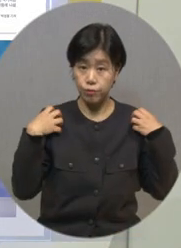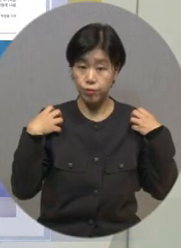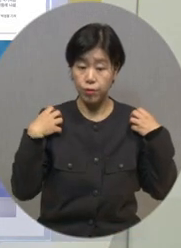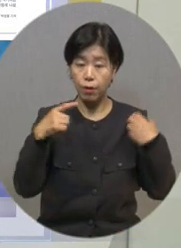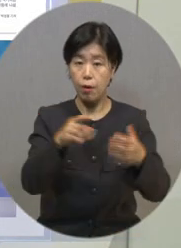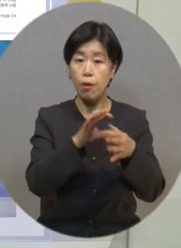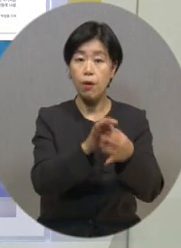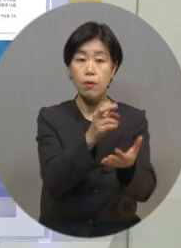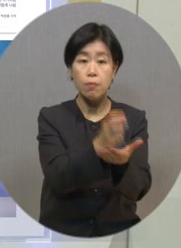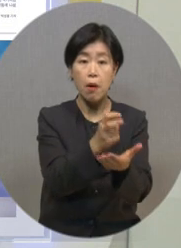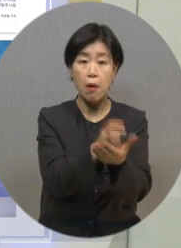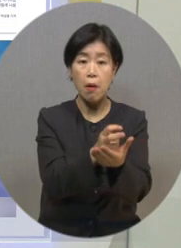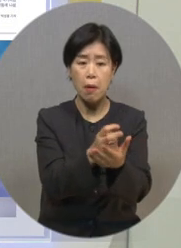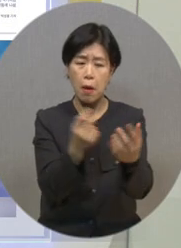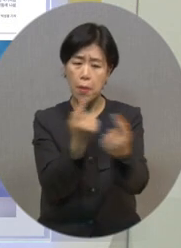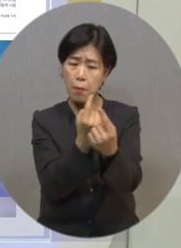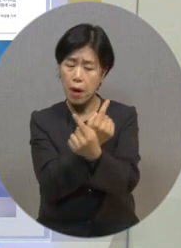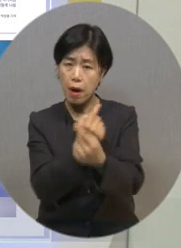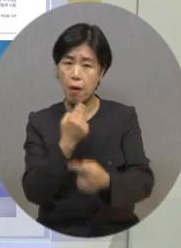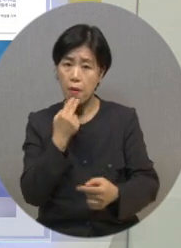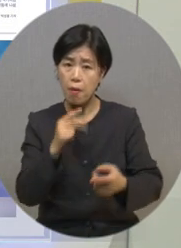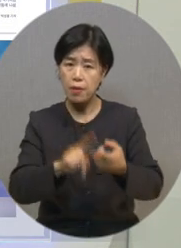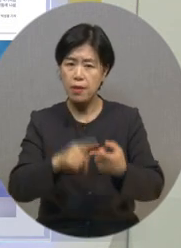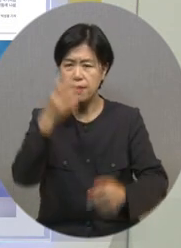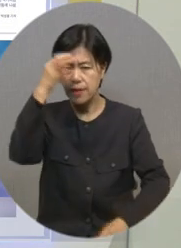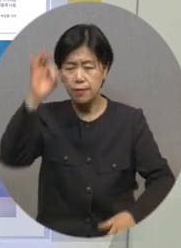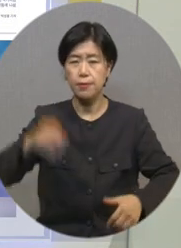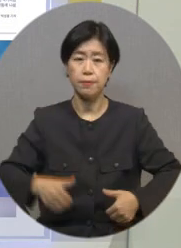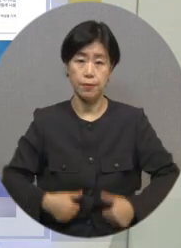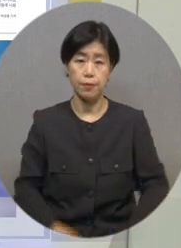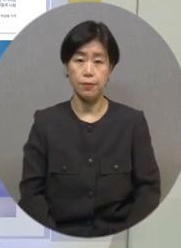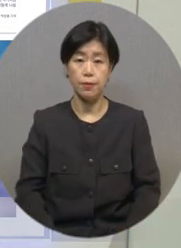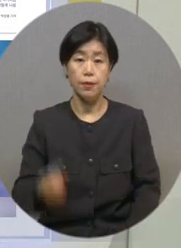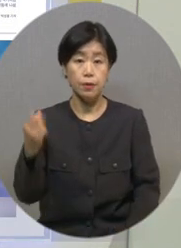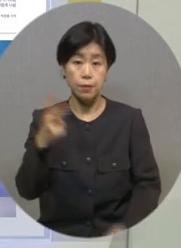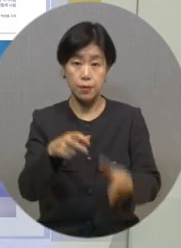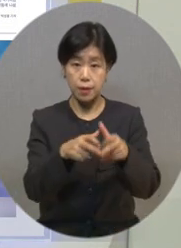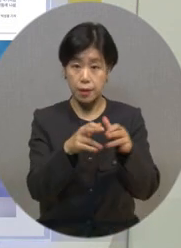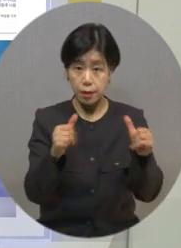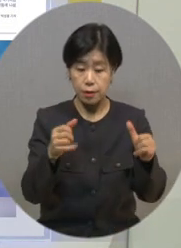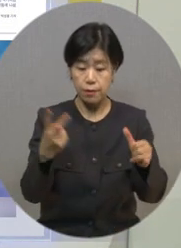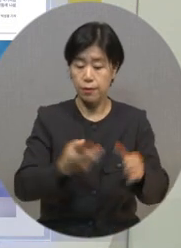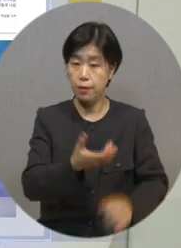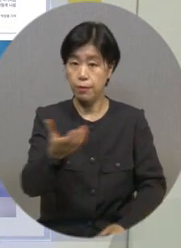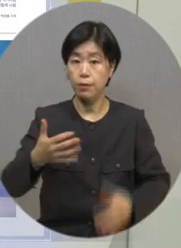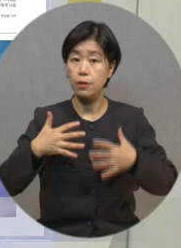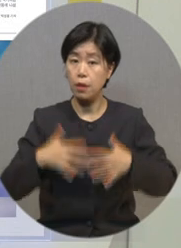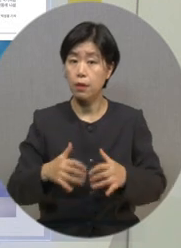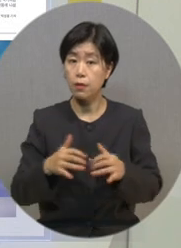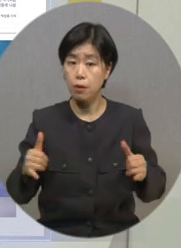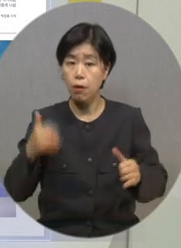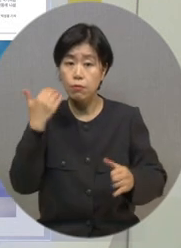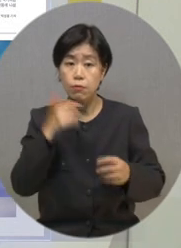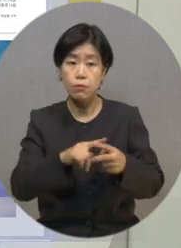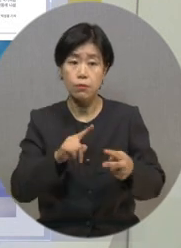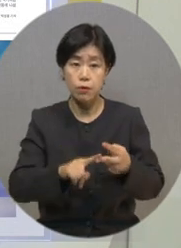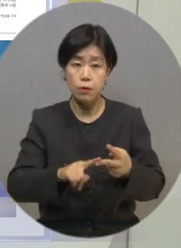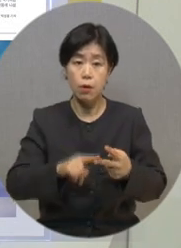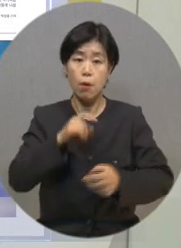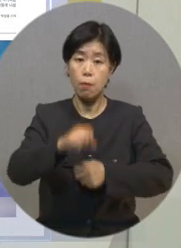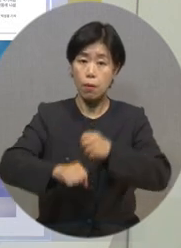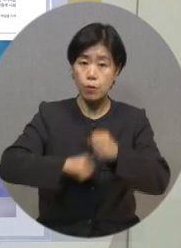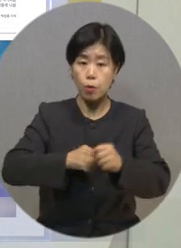개정이 이루어지지 않은 점을 인정해야 할 것입니다 또한 장애인이나 이동약자 누구나 자유롭게